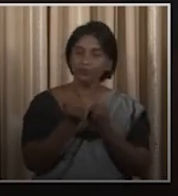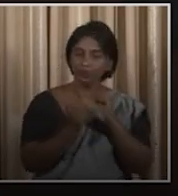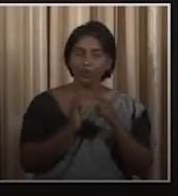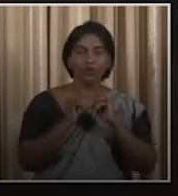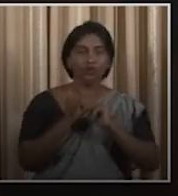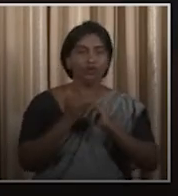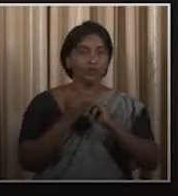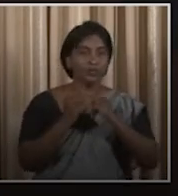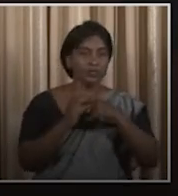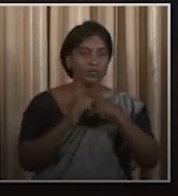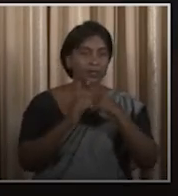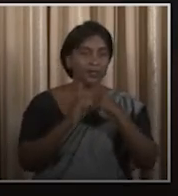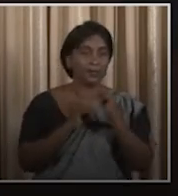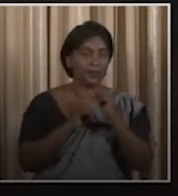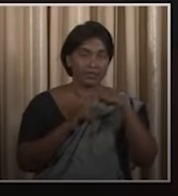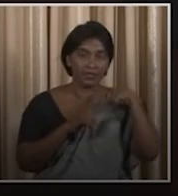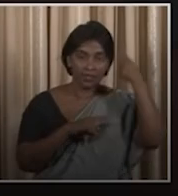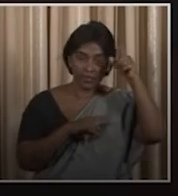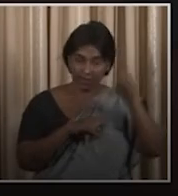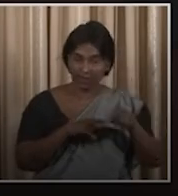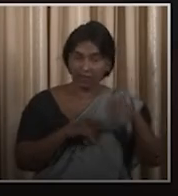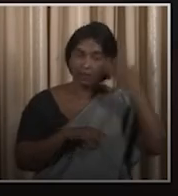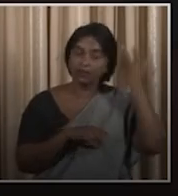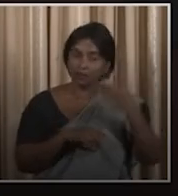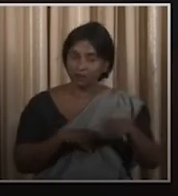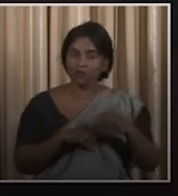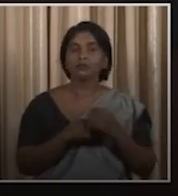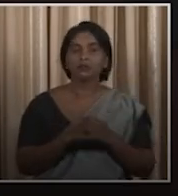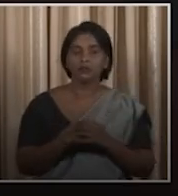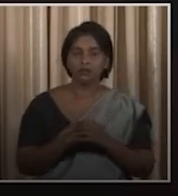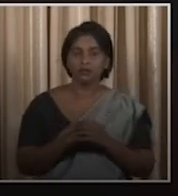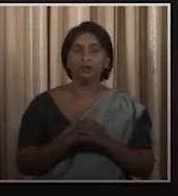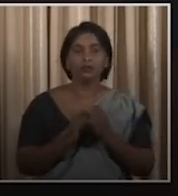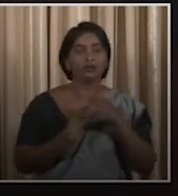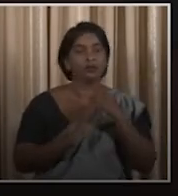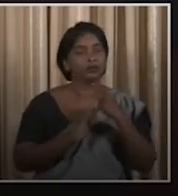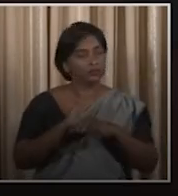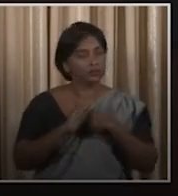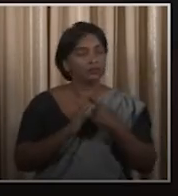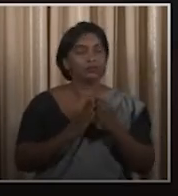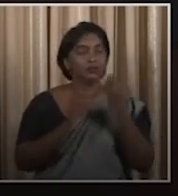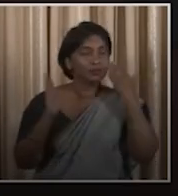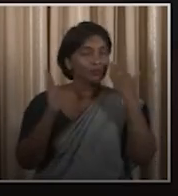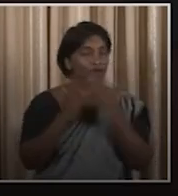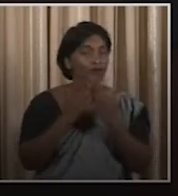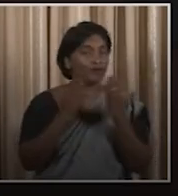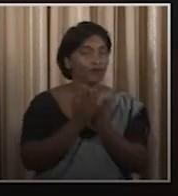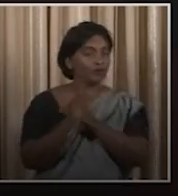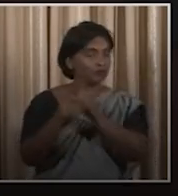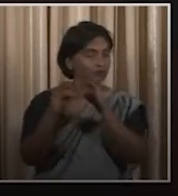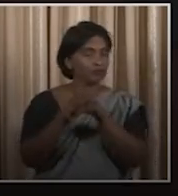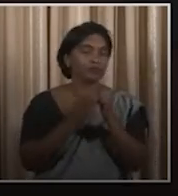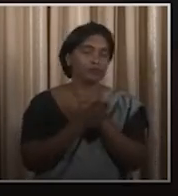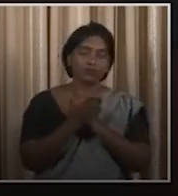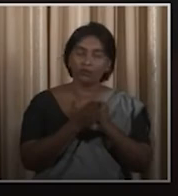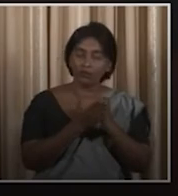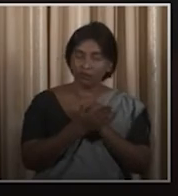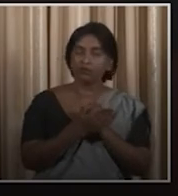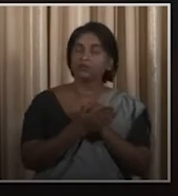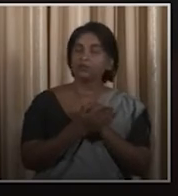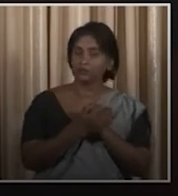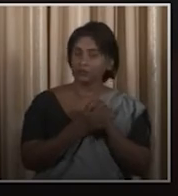සුමිත්‍රා පීරිස් මැතිණියගේ අභාවය පිළිබඳ ශ්‍රී ලංකාවේ එම ක්ෂේත්‍රයට සම්බන්ධ සියලුම කලාකරුවන්